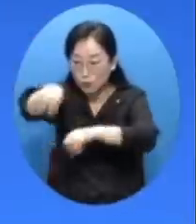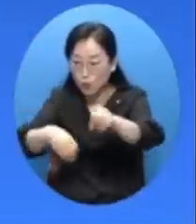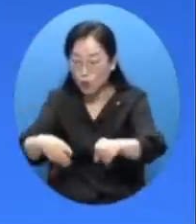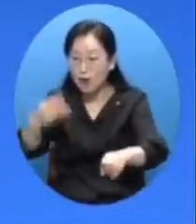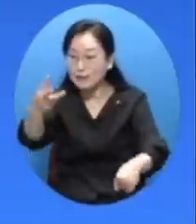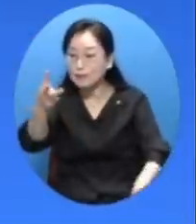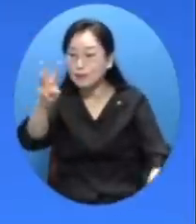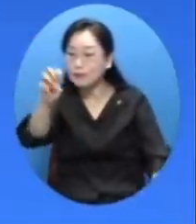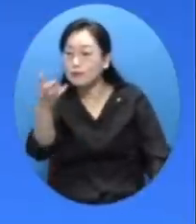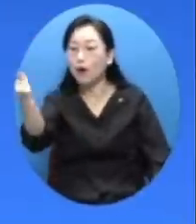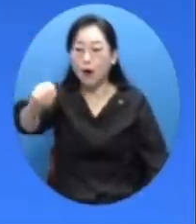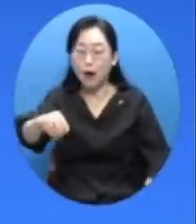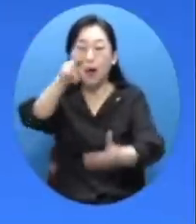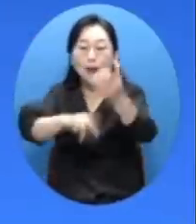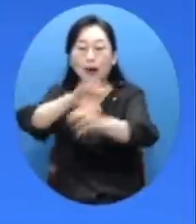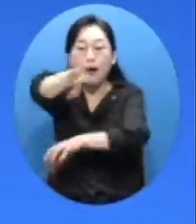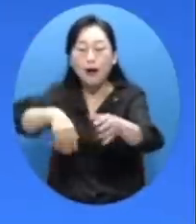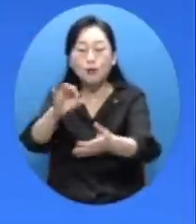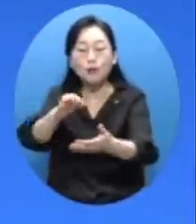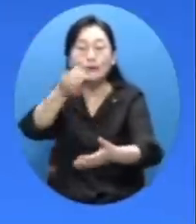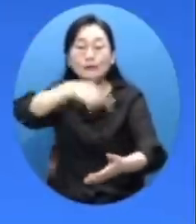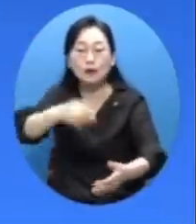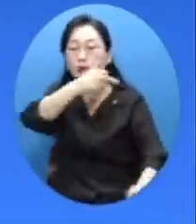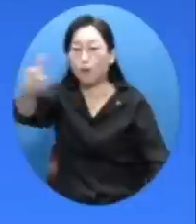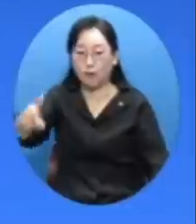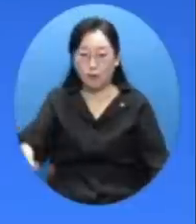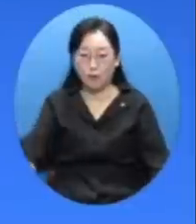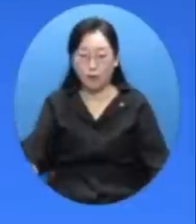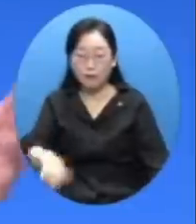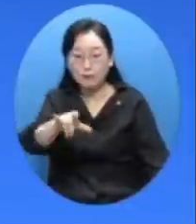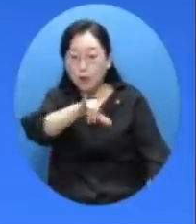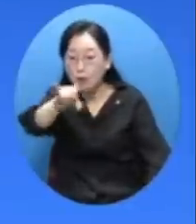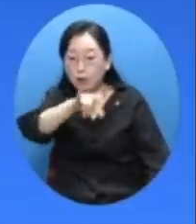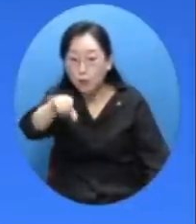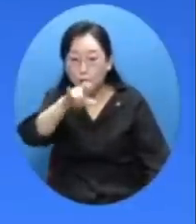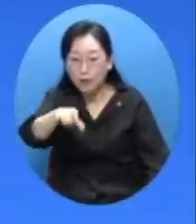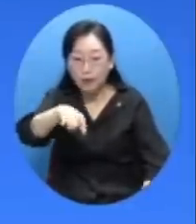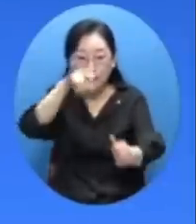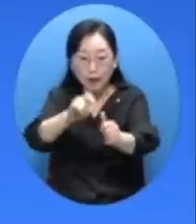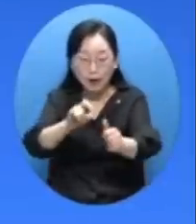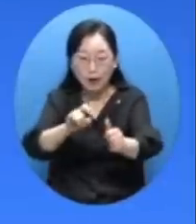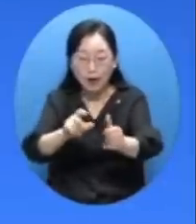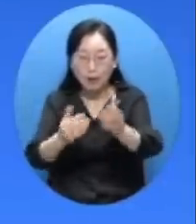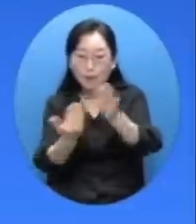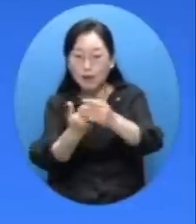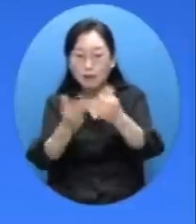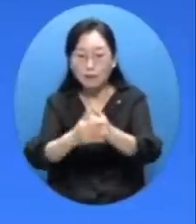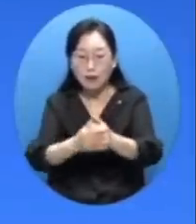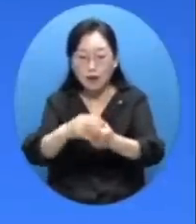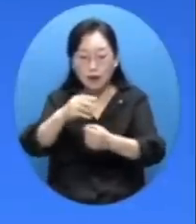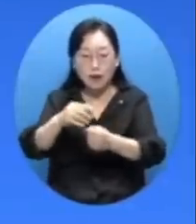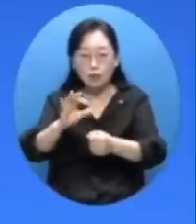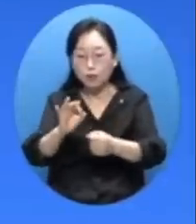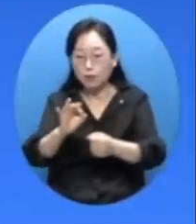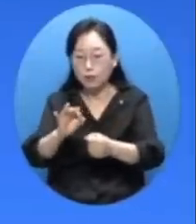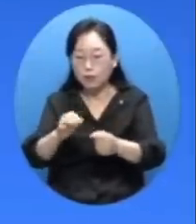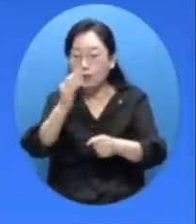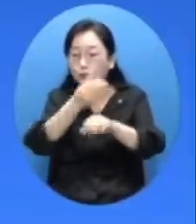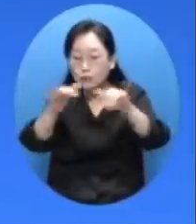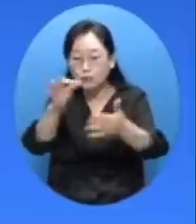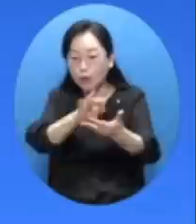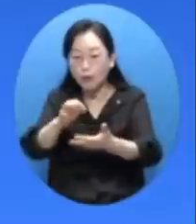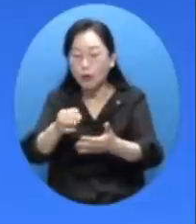동안 오는 동안에 1년에 한 200억씩 교회 예산이 모이지 않고 헌금 못하니까 덜덜 오는데